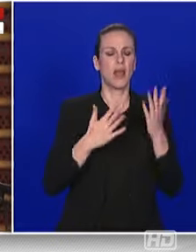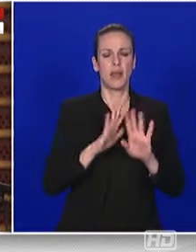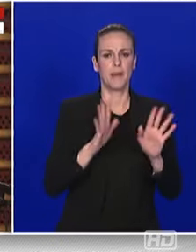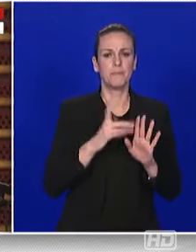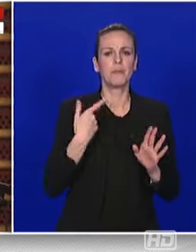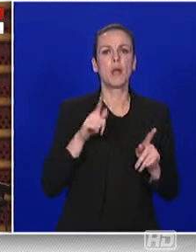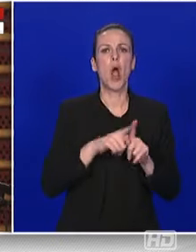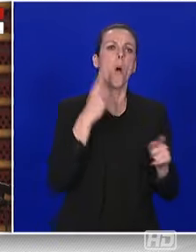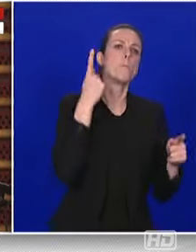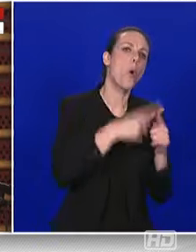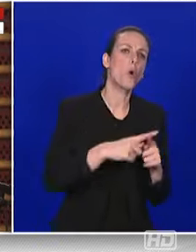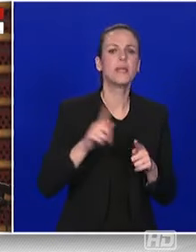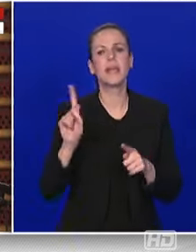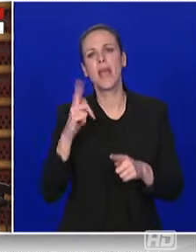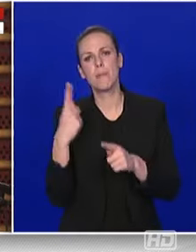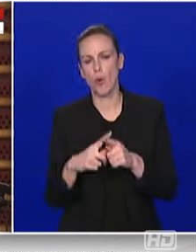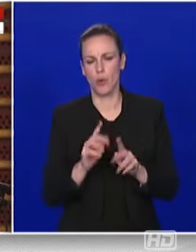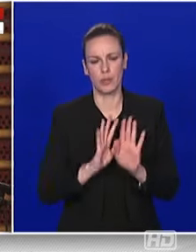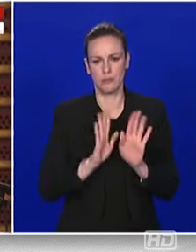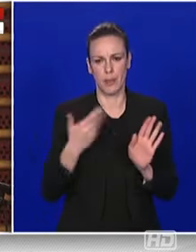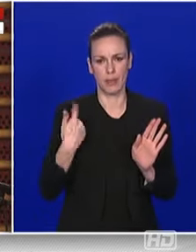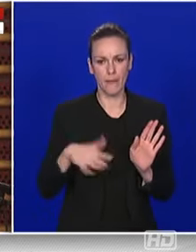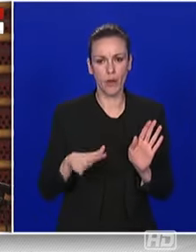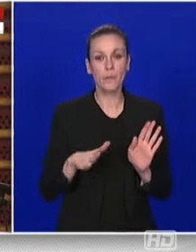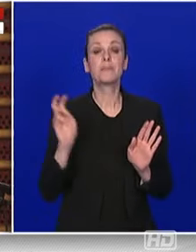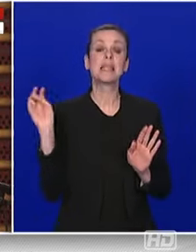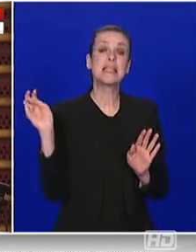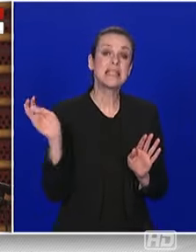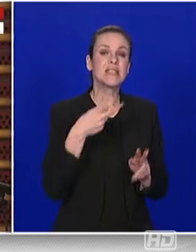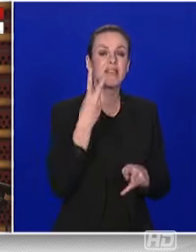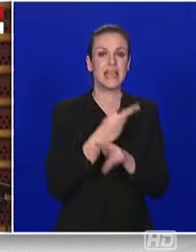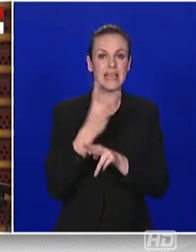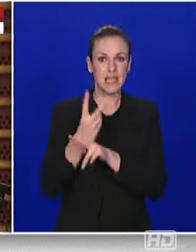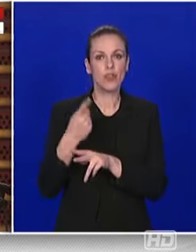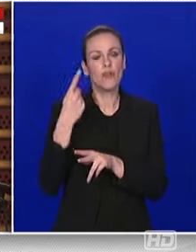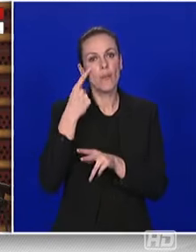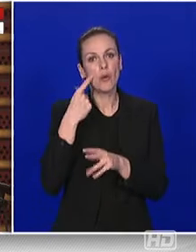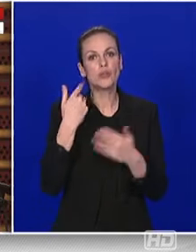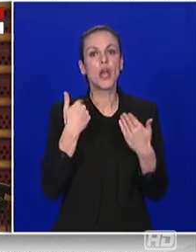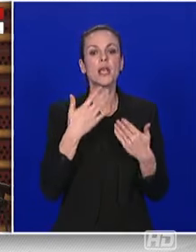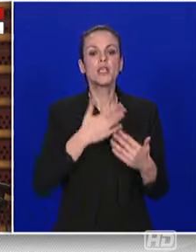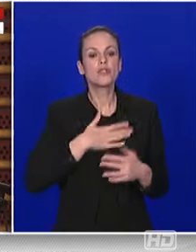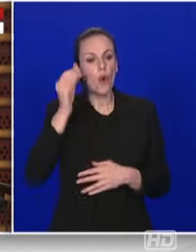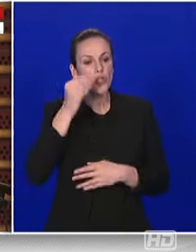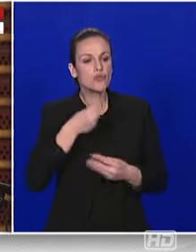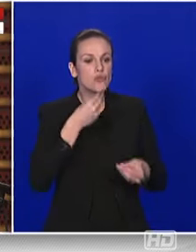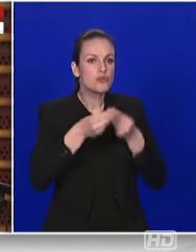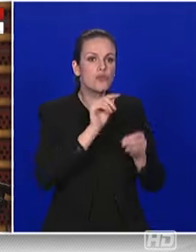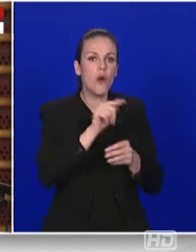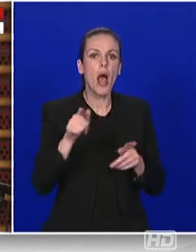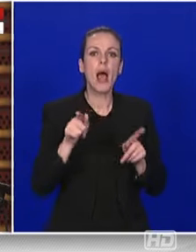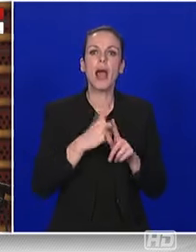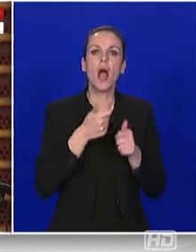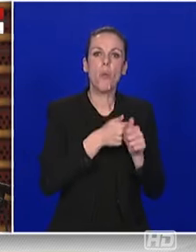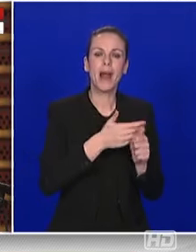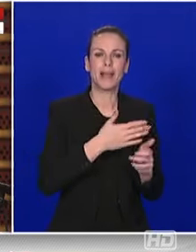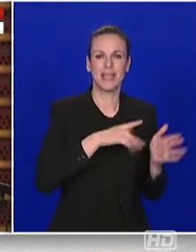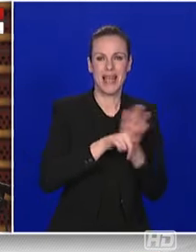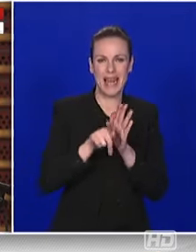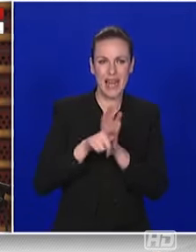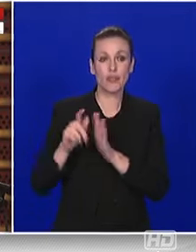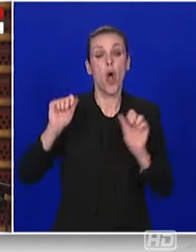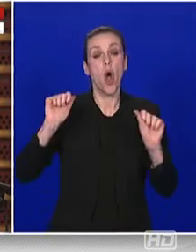pogađali što će biti. Sve zemlje će pokušati dati svoje iskustva, svoje eventualno praćenje rezultata i opet će